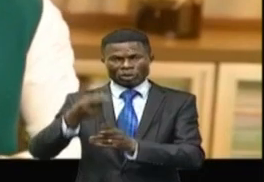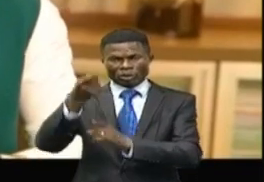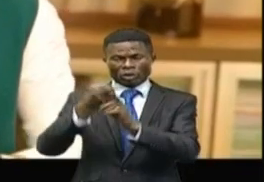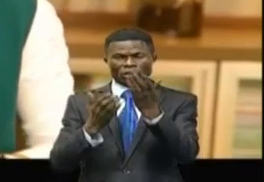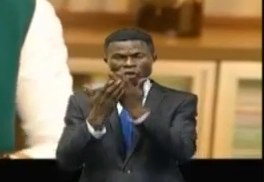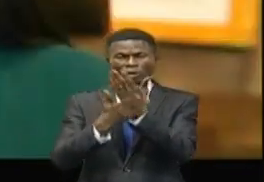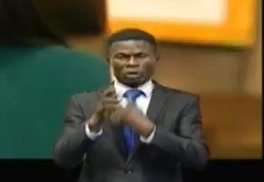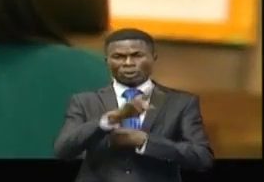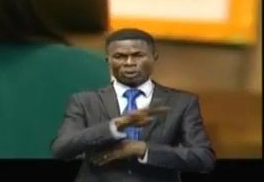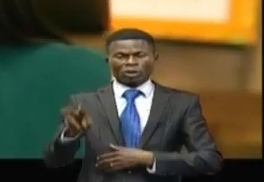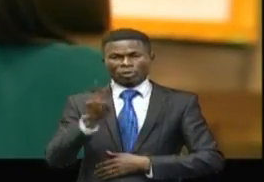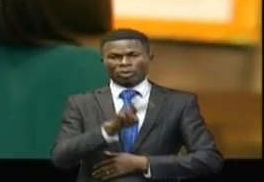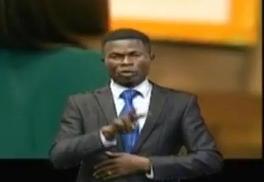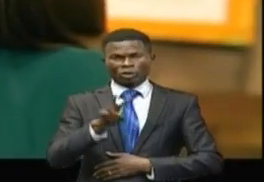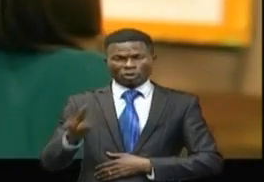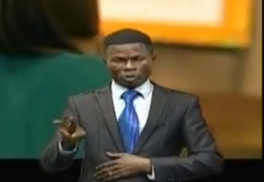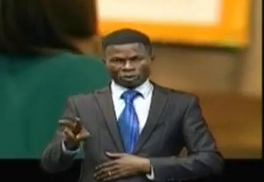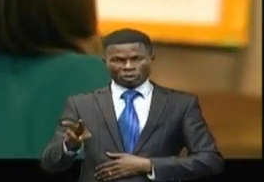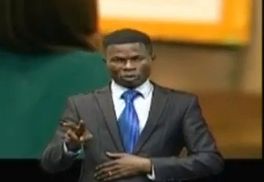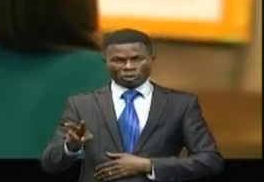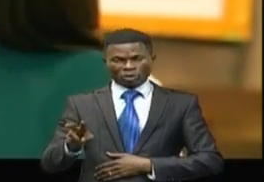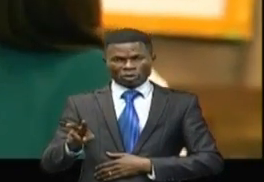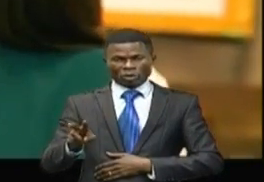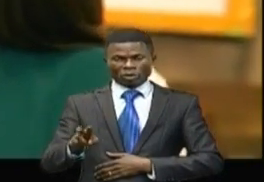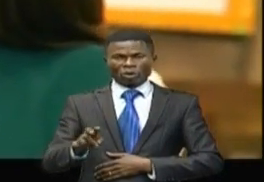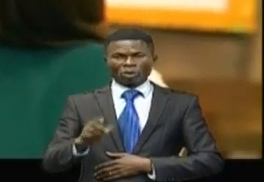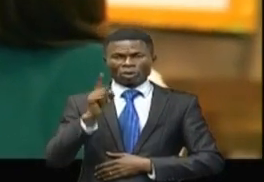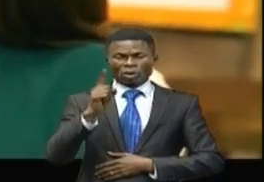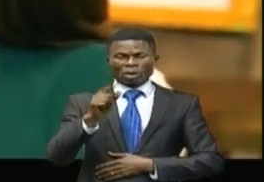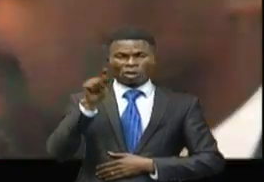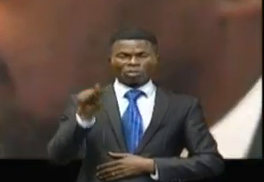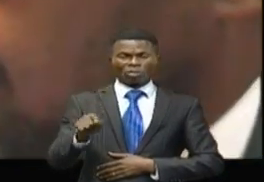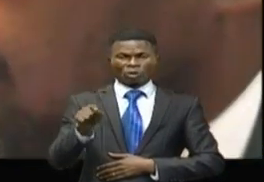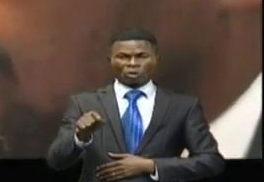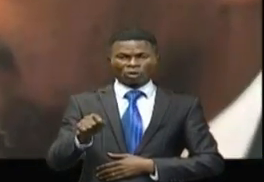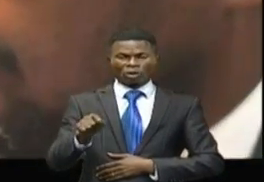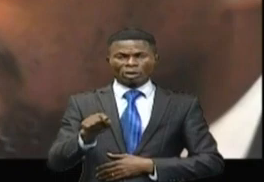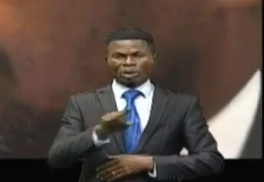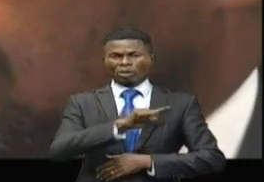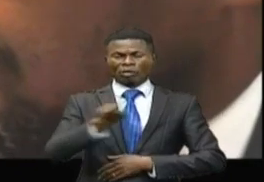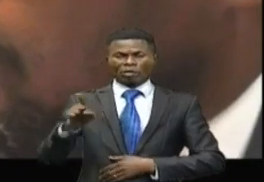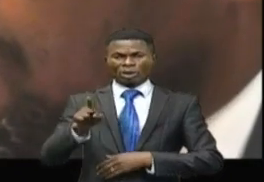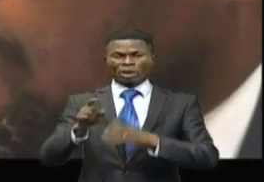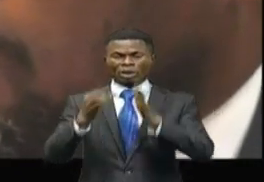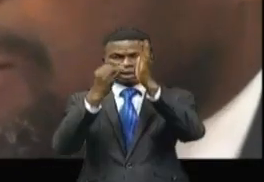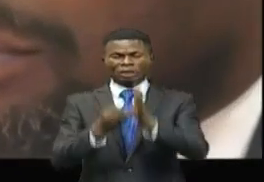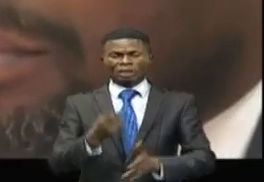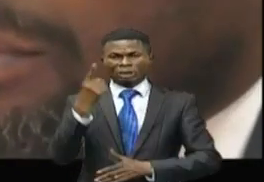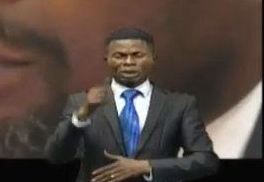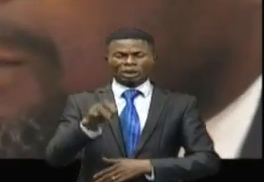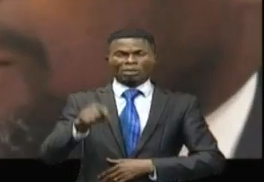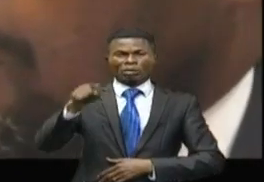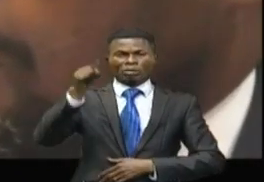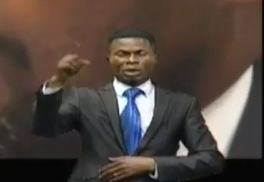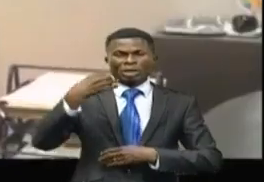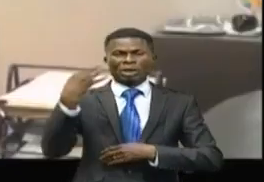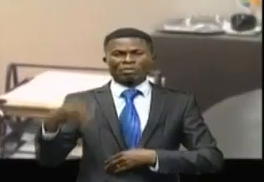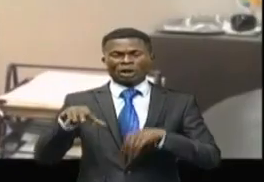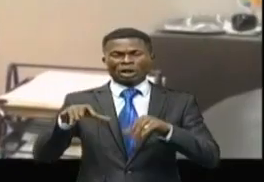juillet 2022 ont été de 1 point 1700 1,9 milliard de francs congolais